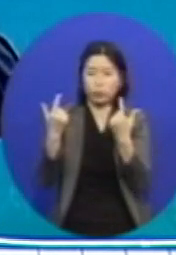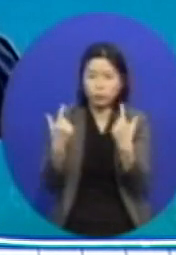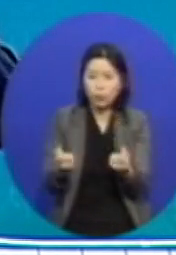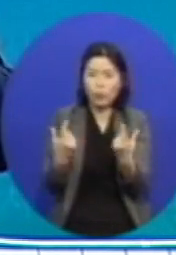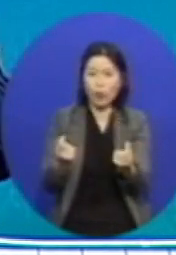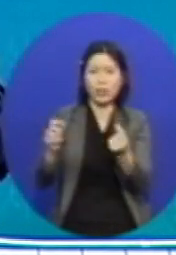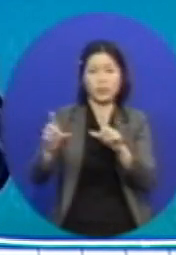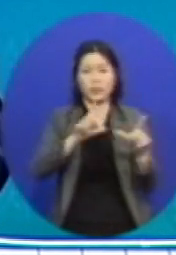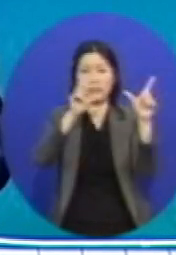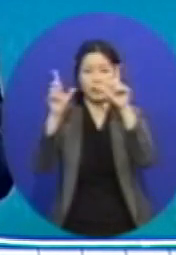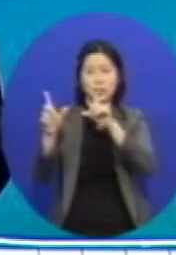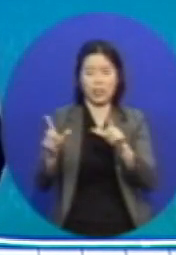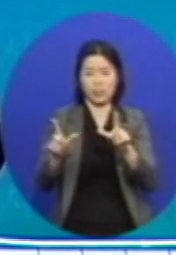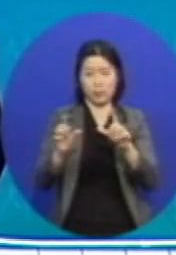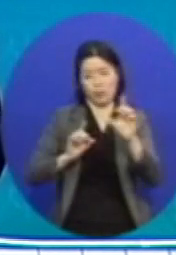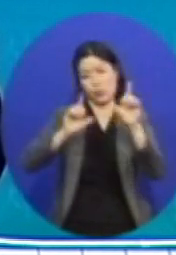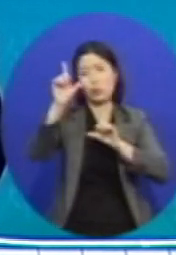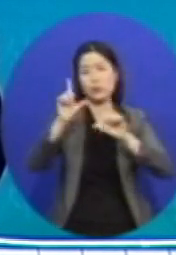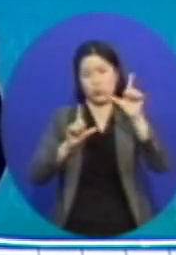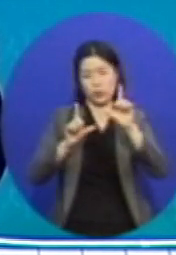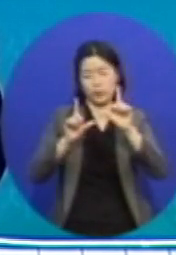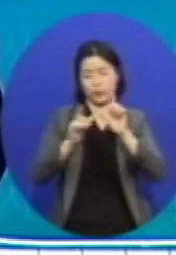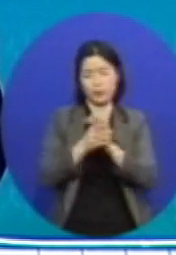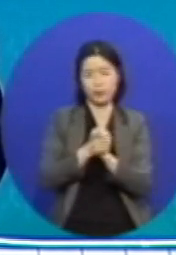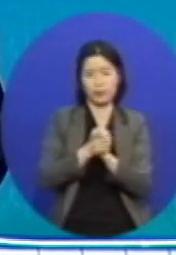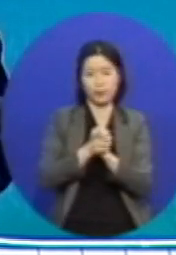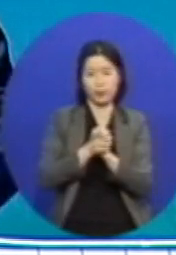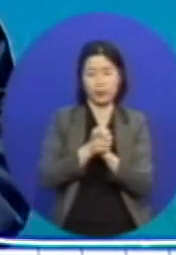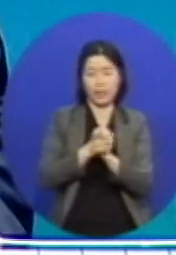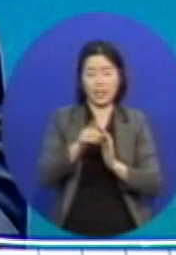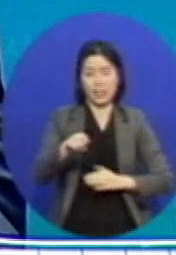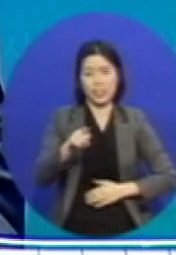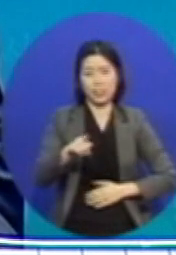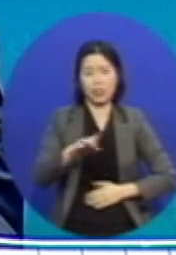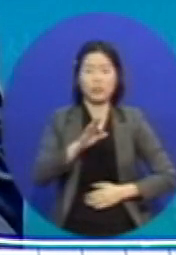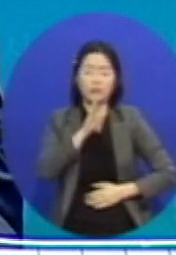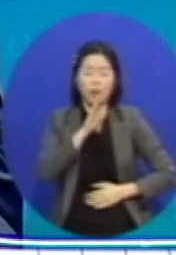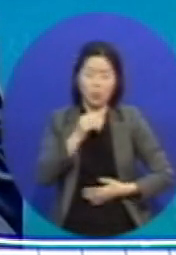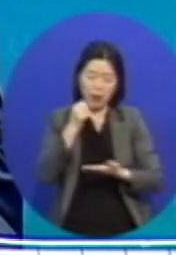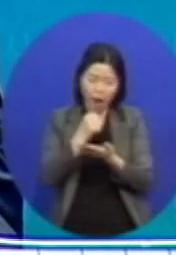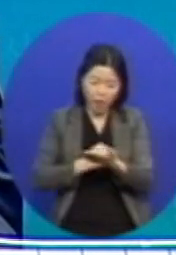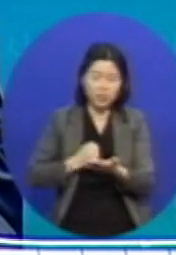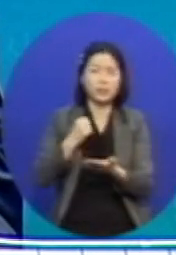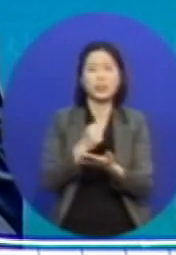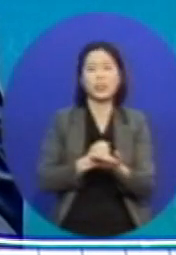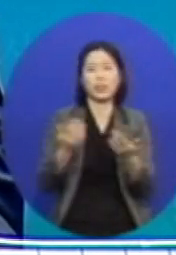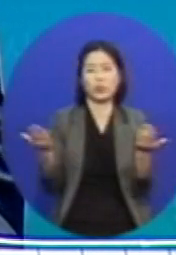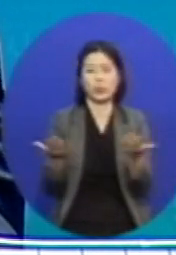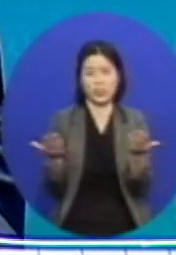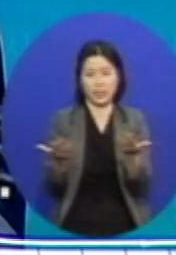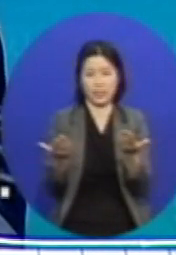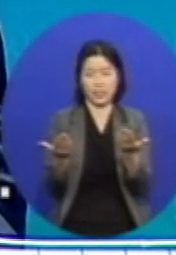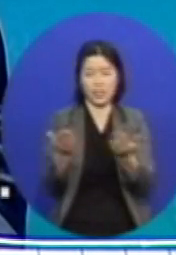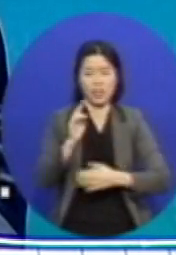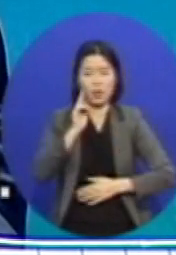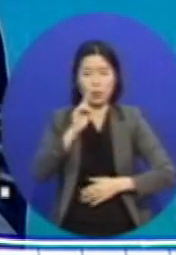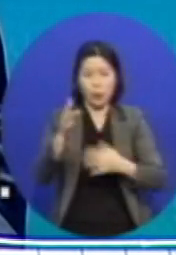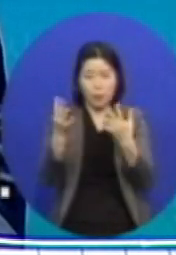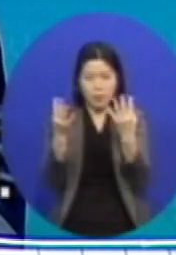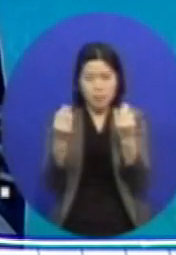바로 그 상태를 말하는 것입니다 이건 정말 안타까운 일입니다 너무나 많은